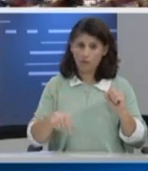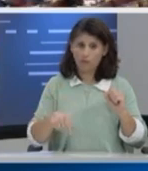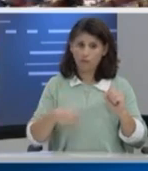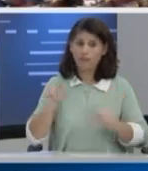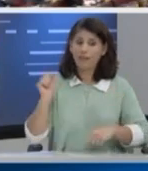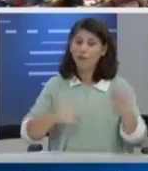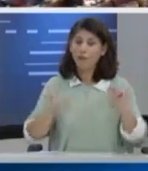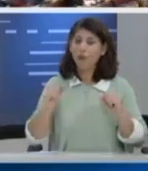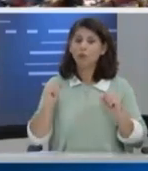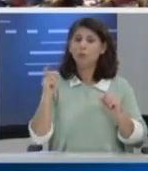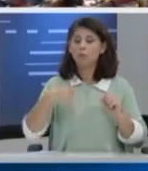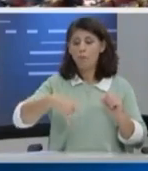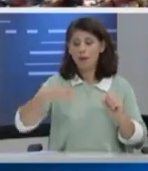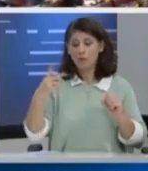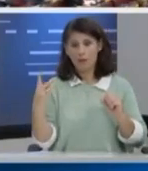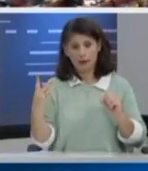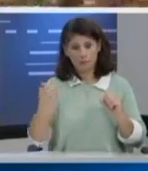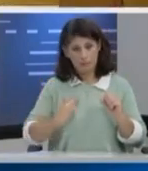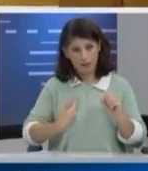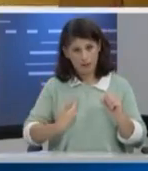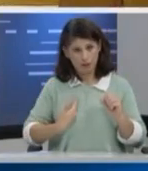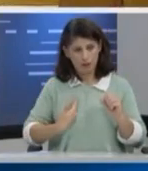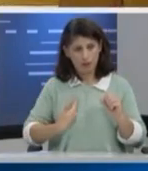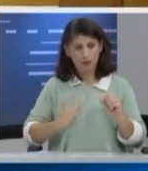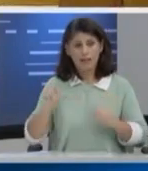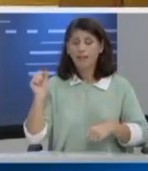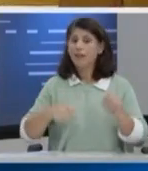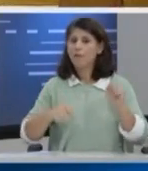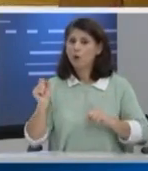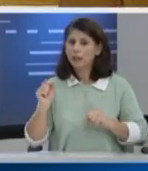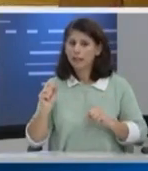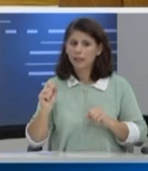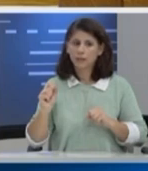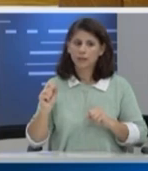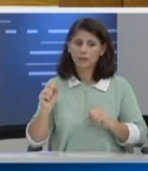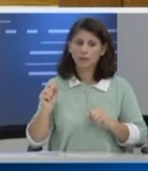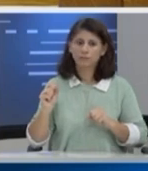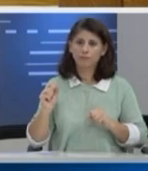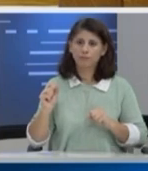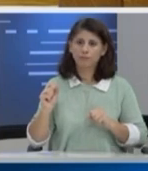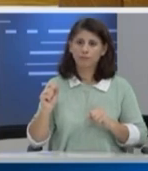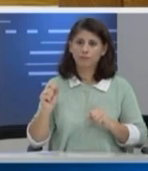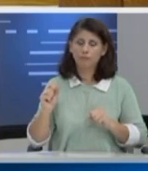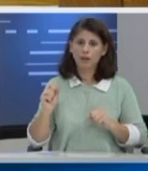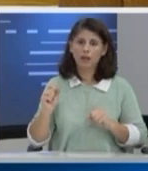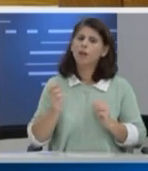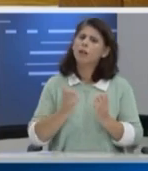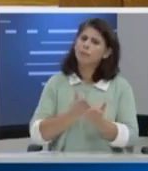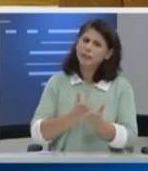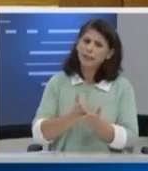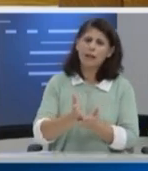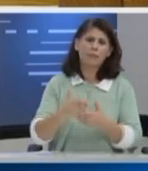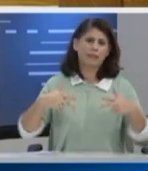η διαφωνία του Καμένου με μένα, η διαφωνία με την γραμμή